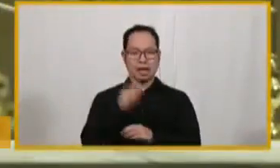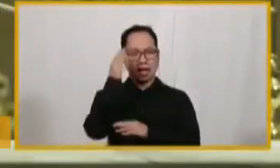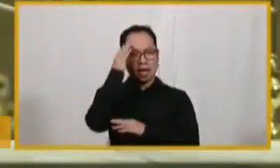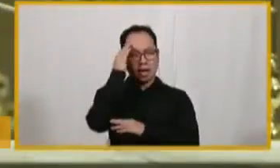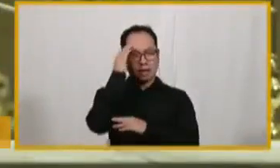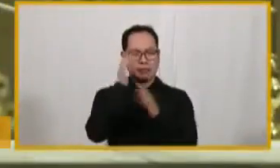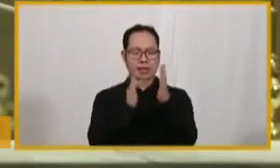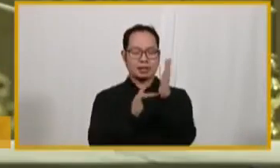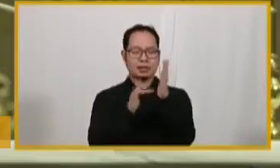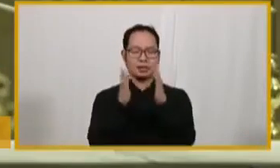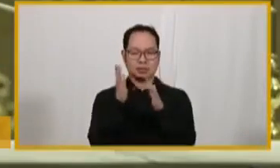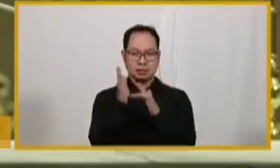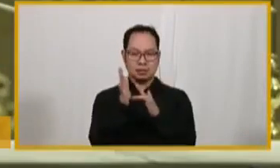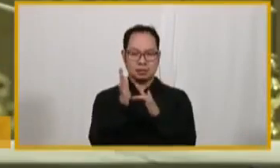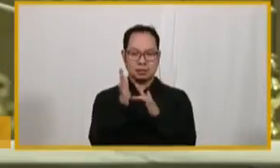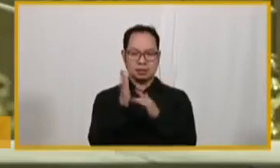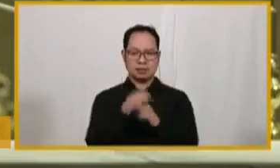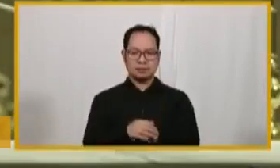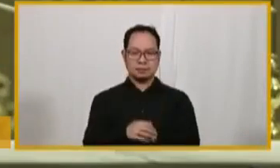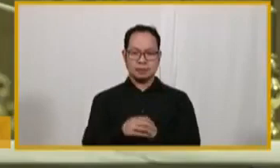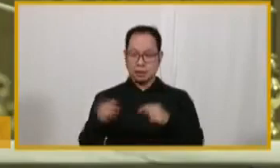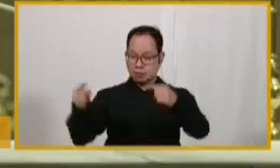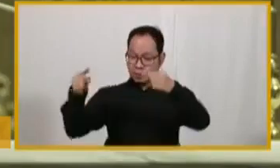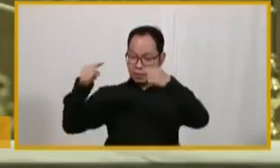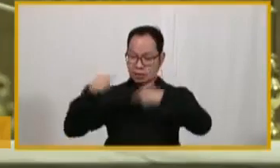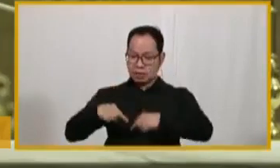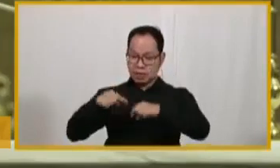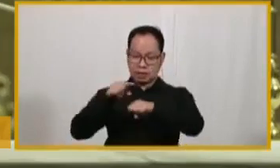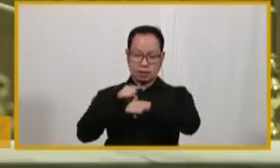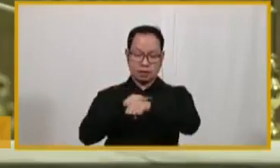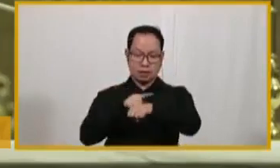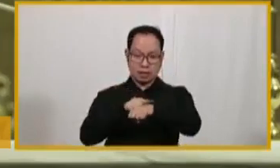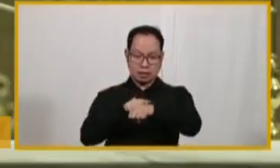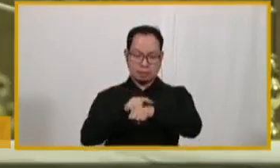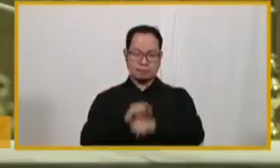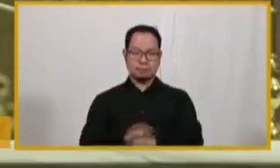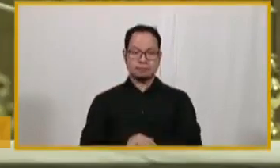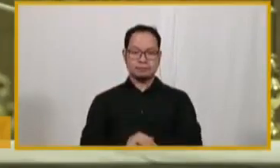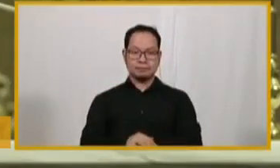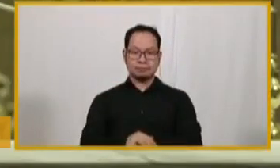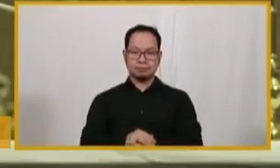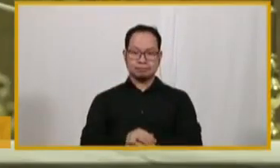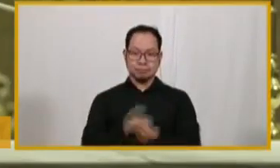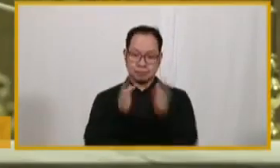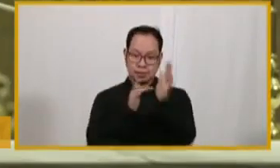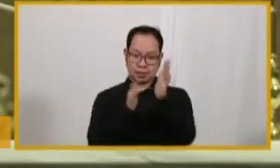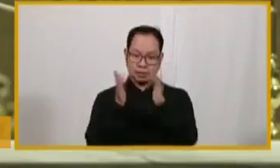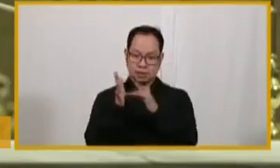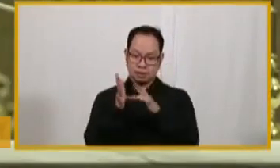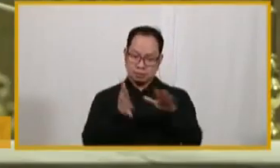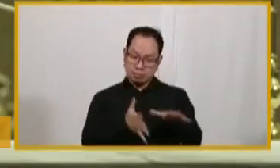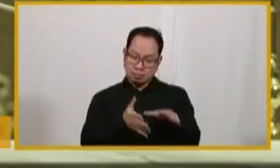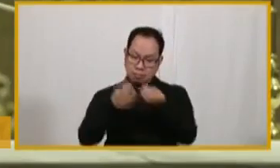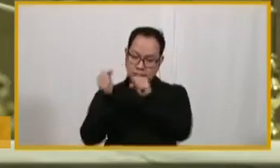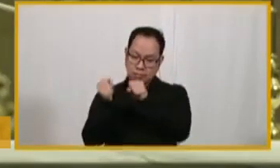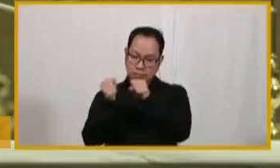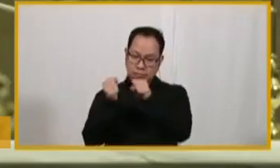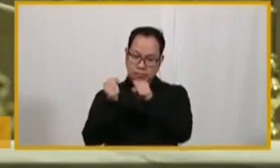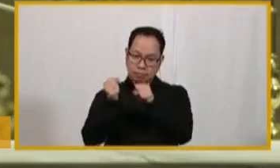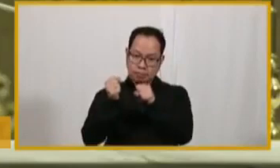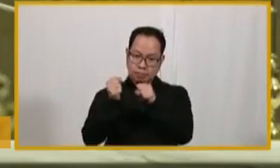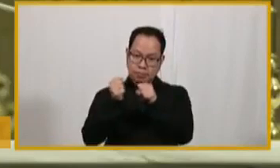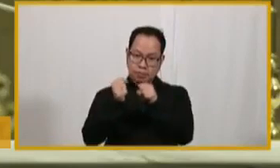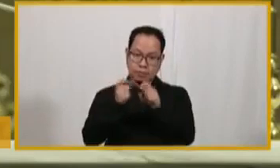Alam ni Jesus na dumating na ang panahon ng kanyang paglisan sa sanlibutang